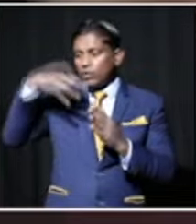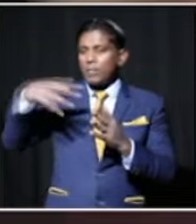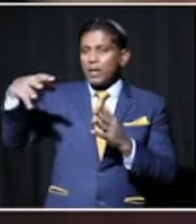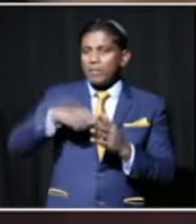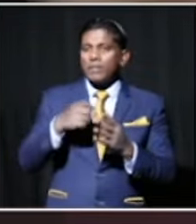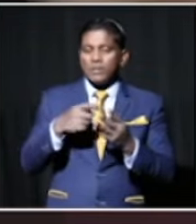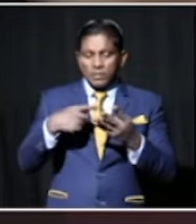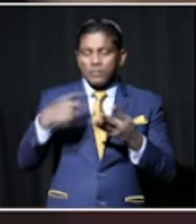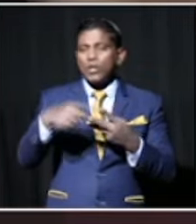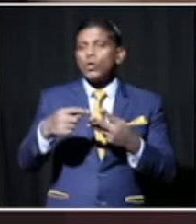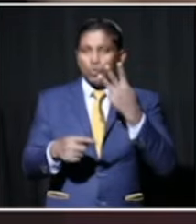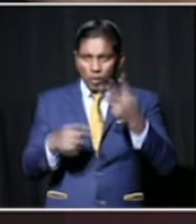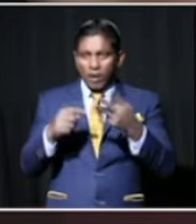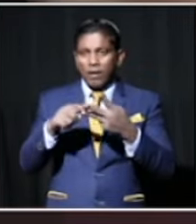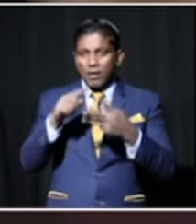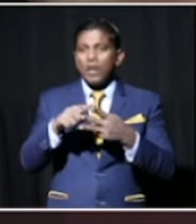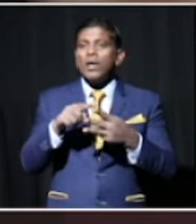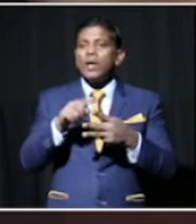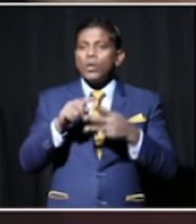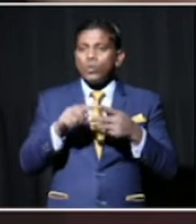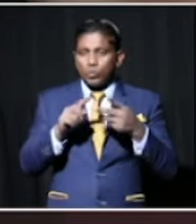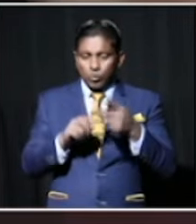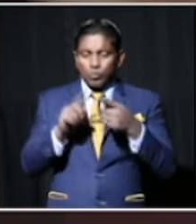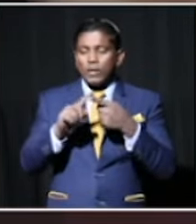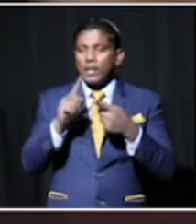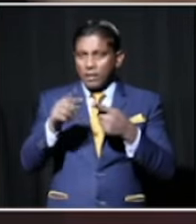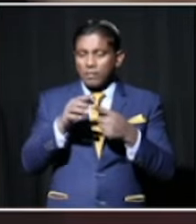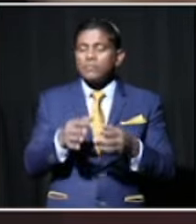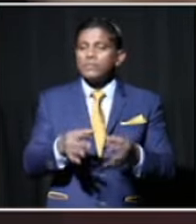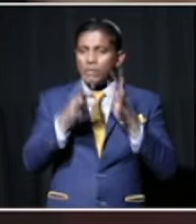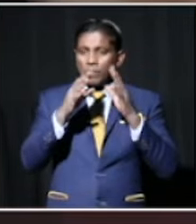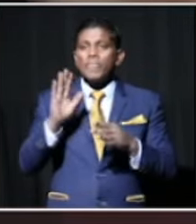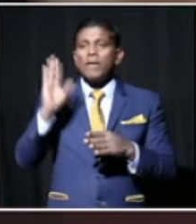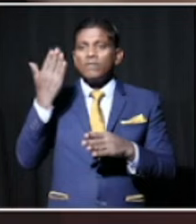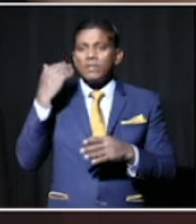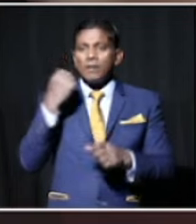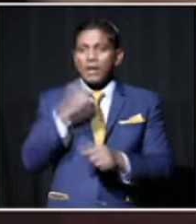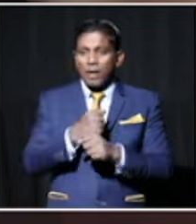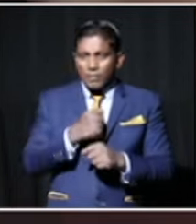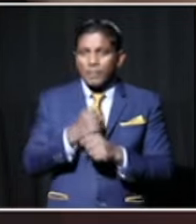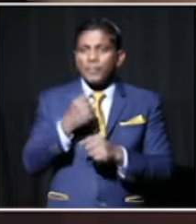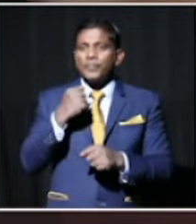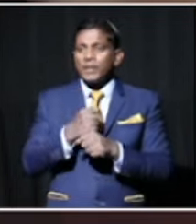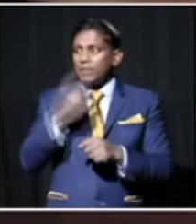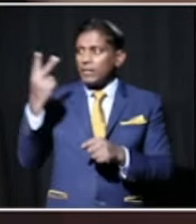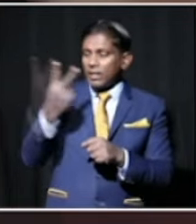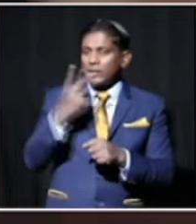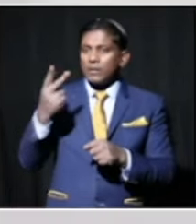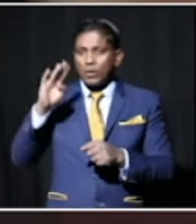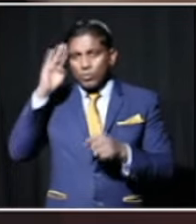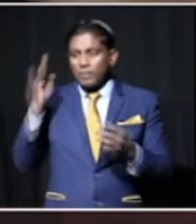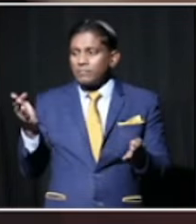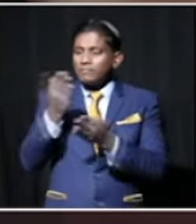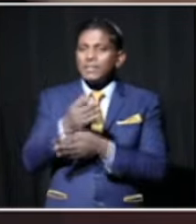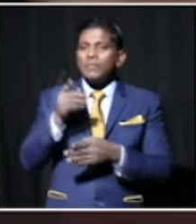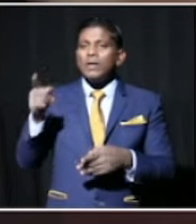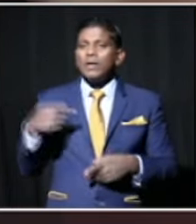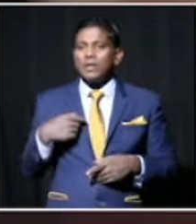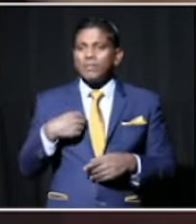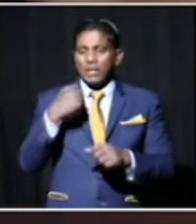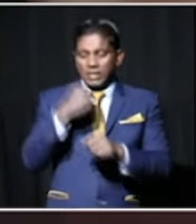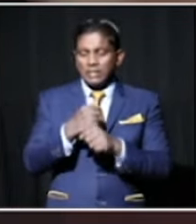ක්‍රමවේද තුනක්. ඒ ක්‍රමවේද තුනෙන් එකක් අනුගමනය කළා තමයි විශේෂම රාජ්‍යයක් සහ රාජ්‍යයක් අතර තියෙන ගිවිසුමක් හැටියට තමයි ඒ G2G